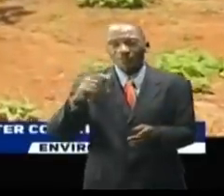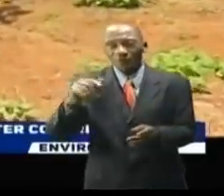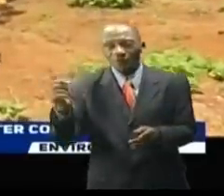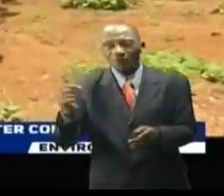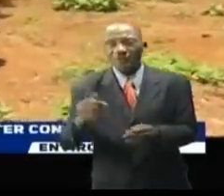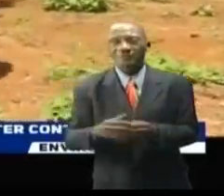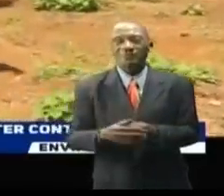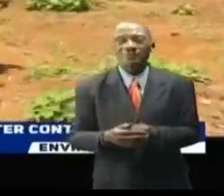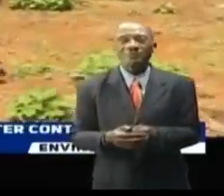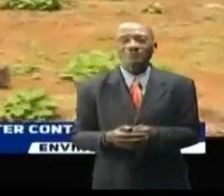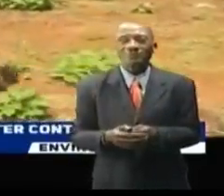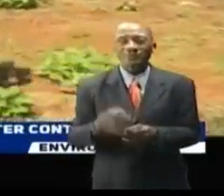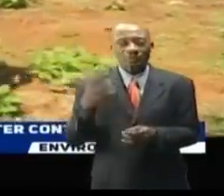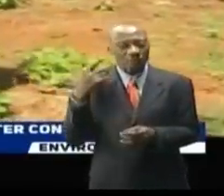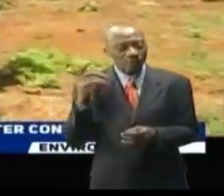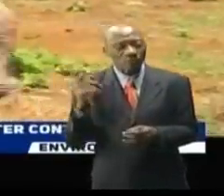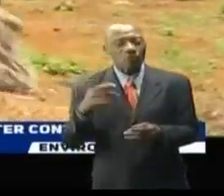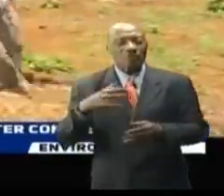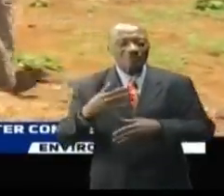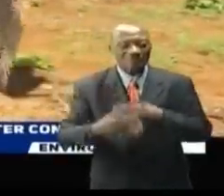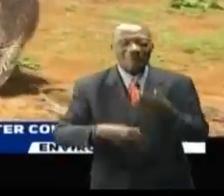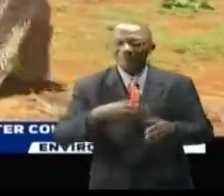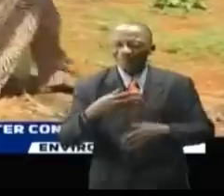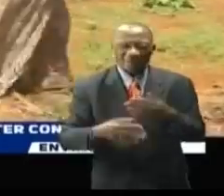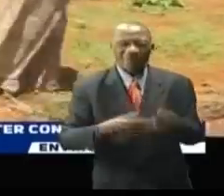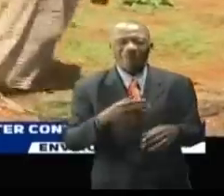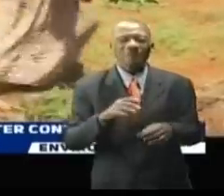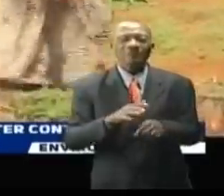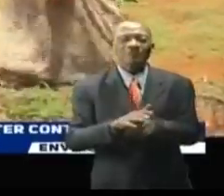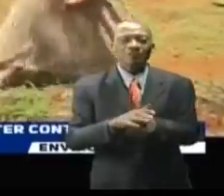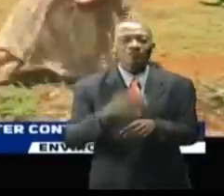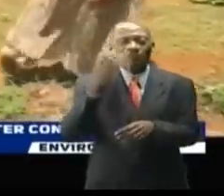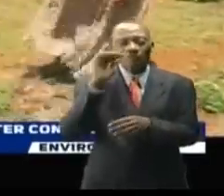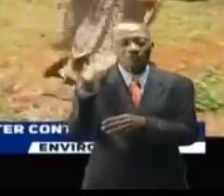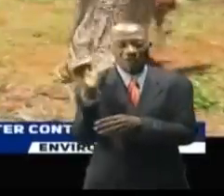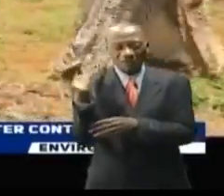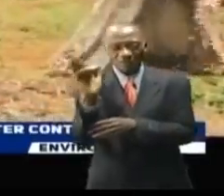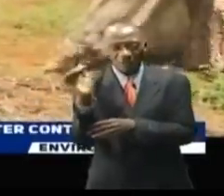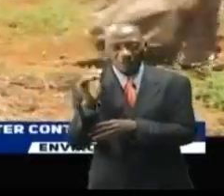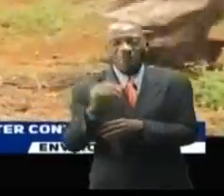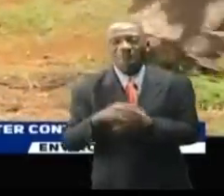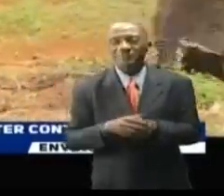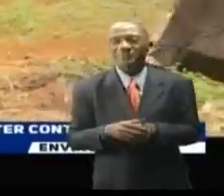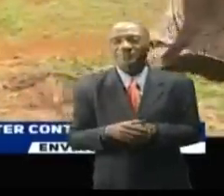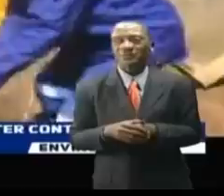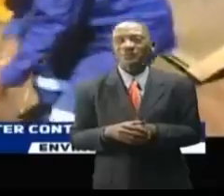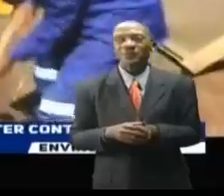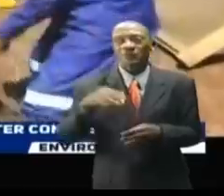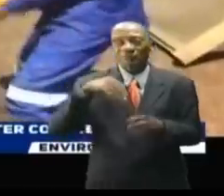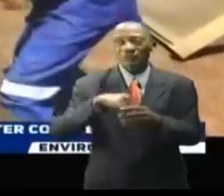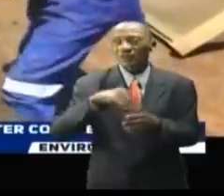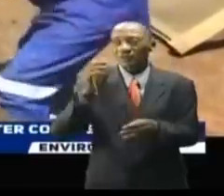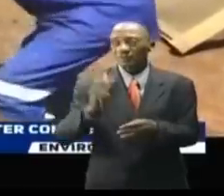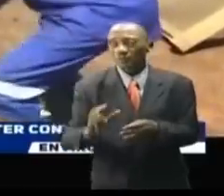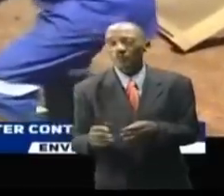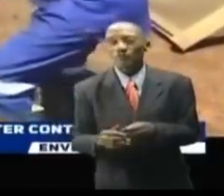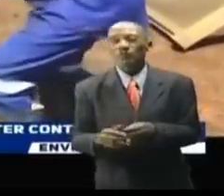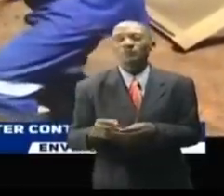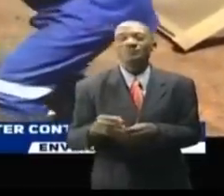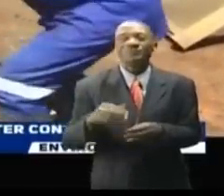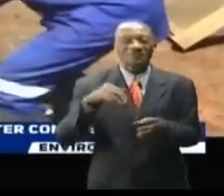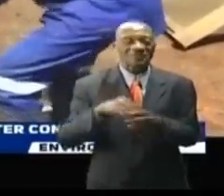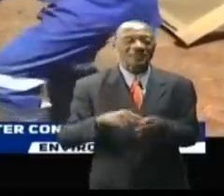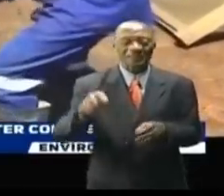sa structure qui œuvre dans l'agroforesterie. Cette structure a déjà mis en place au Congo central, dans le territoire de